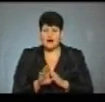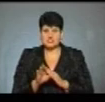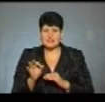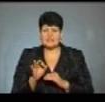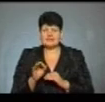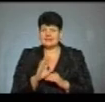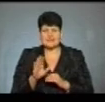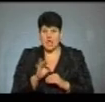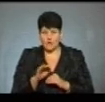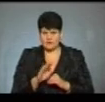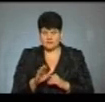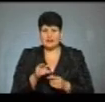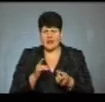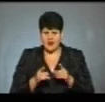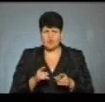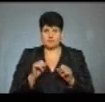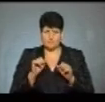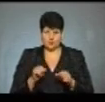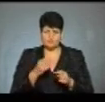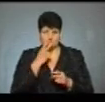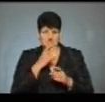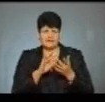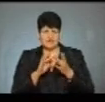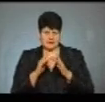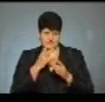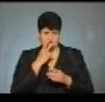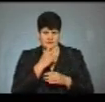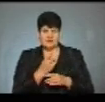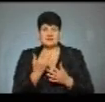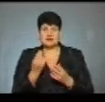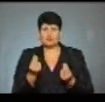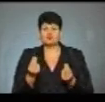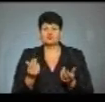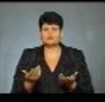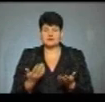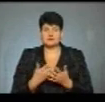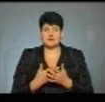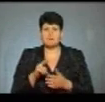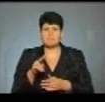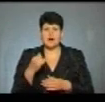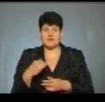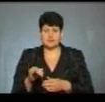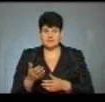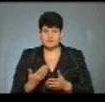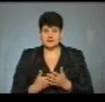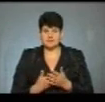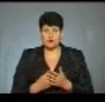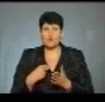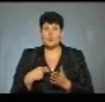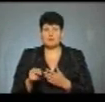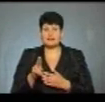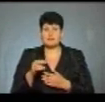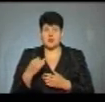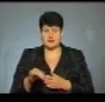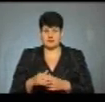неофіційний. Ми ж, ну, реально, ми ж можемо зайти в інтернет навіть і подивитися, скільки коштує взяти пай. Так, купити його